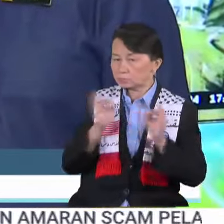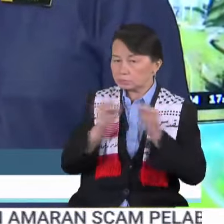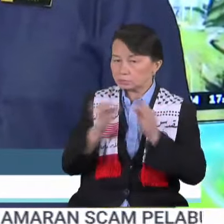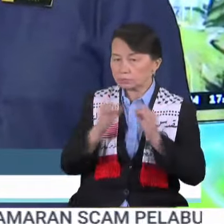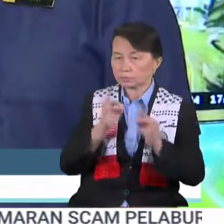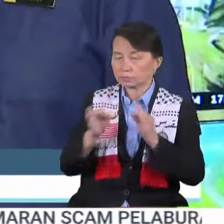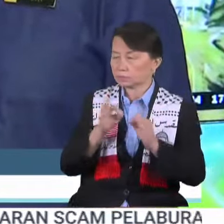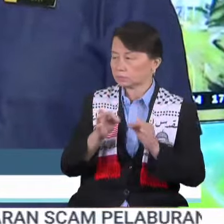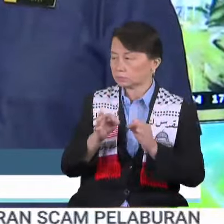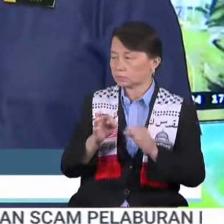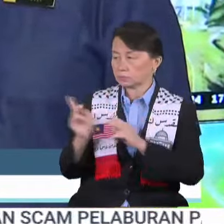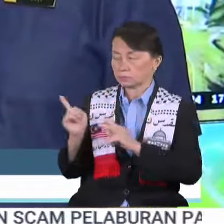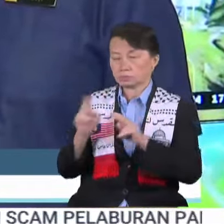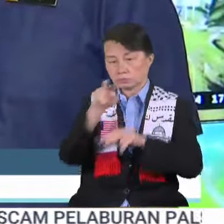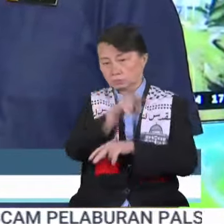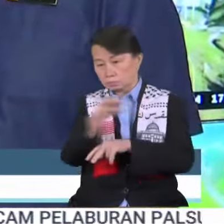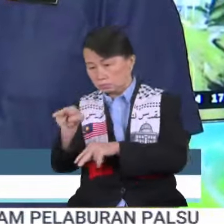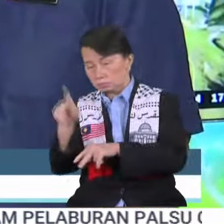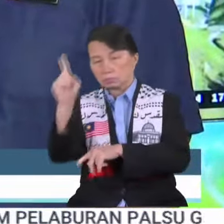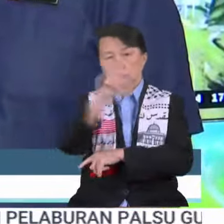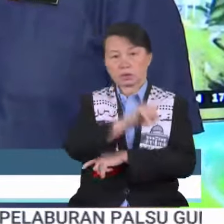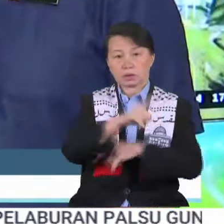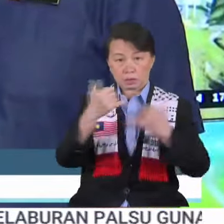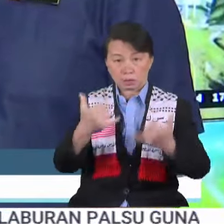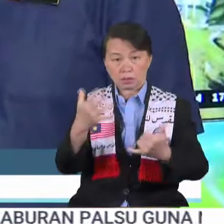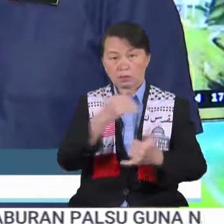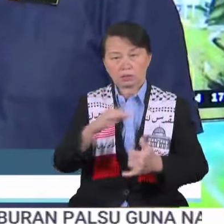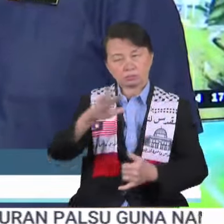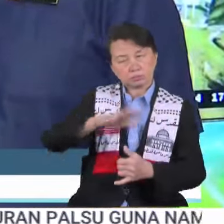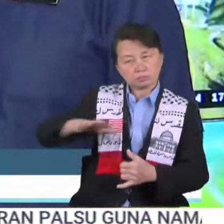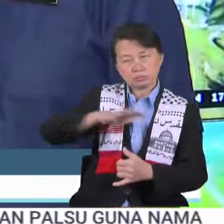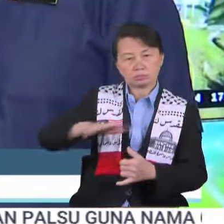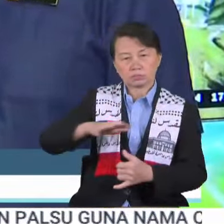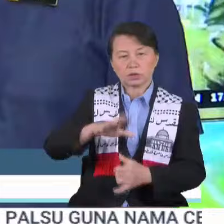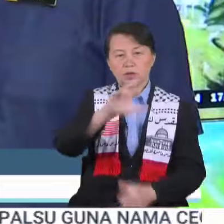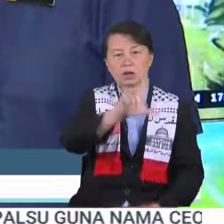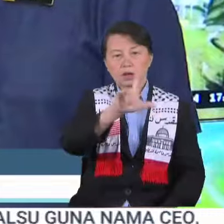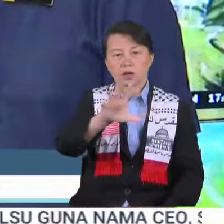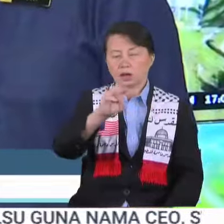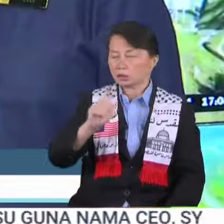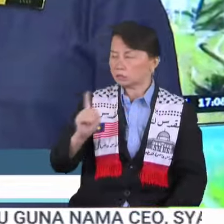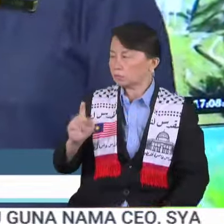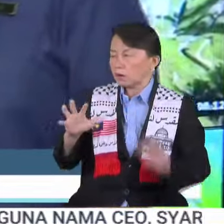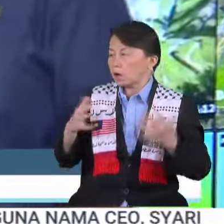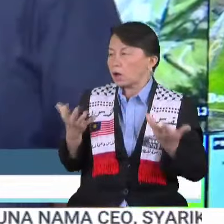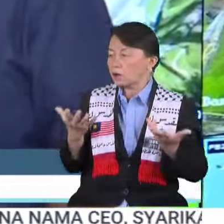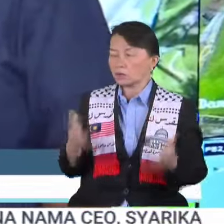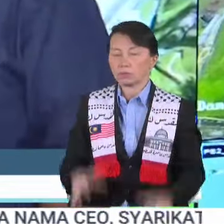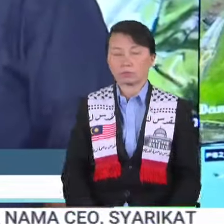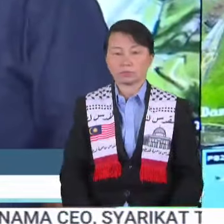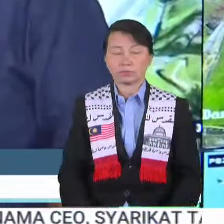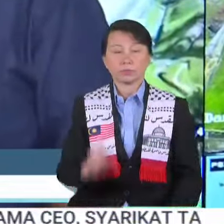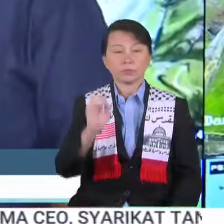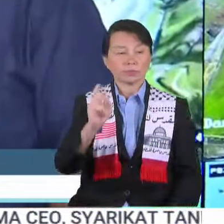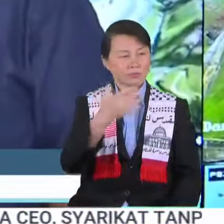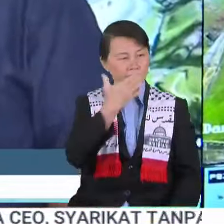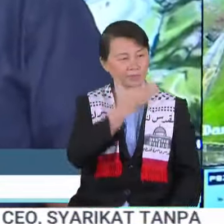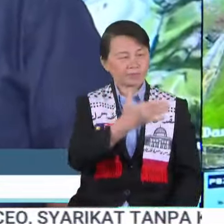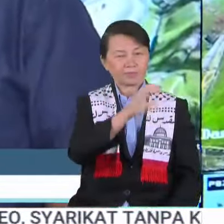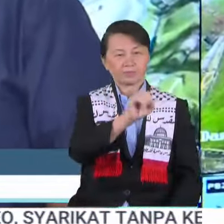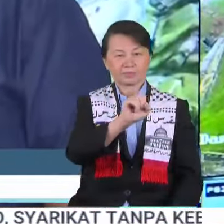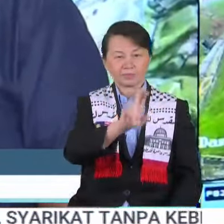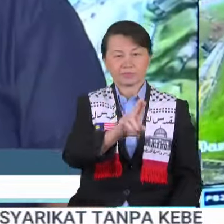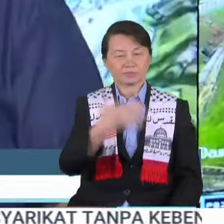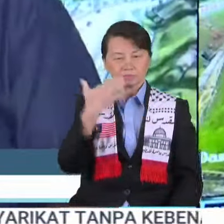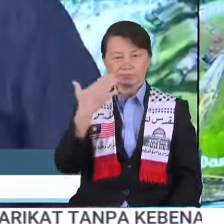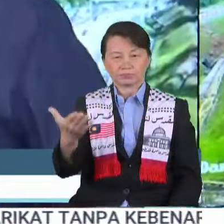kongsikanlah sepanjang pemantauan hari ini dan mungkin jangkaan LLM sendiri bagaimana, Tuan? Okay, baik, Su.